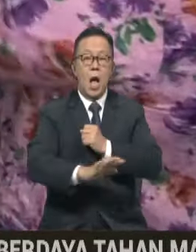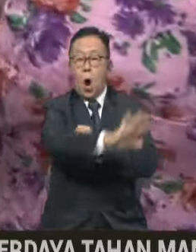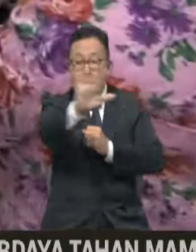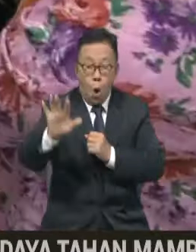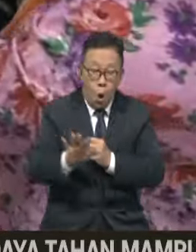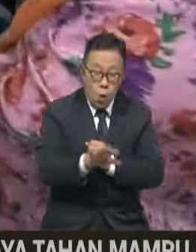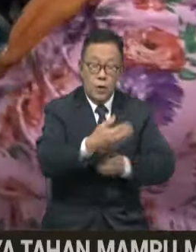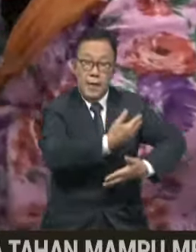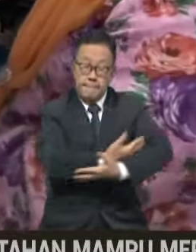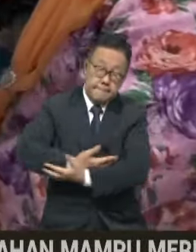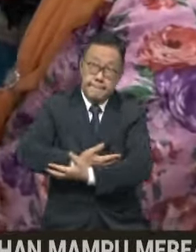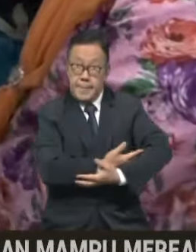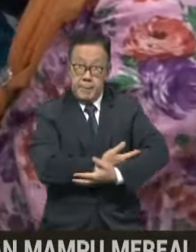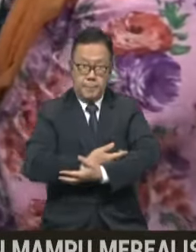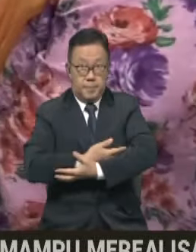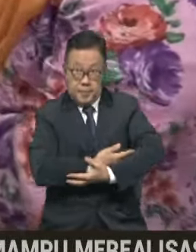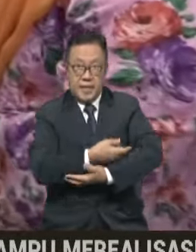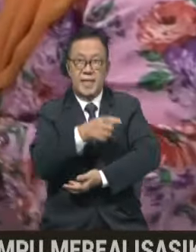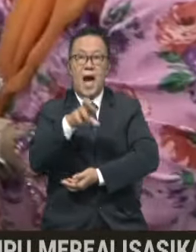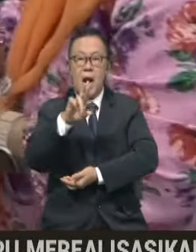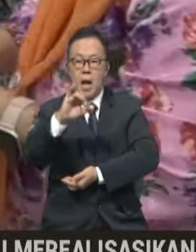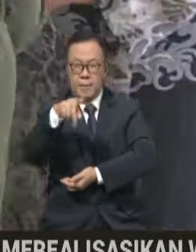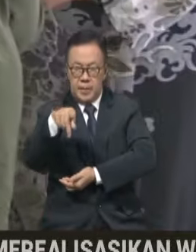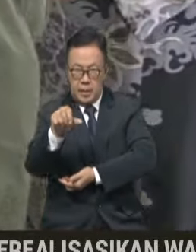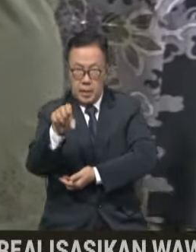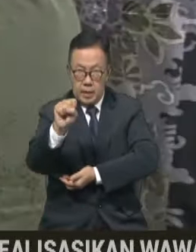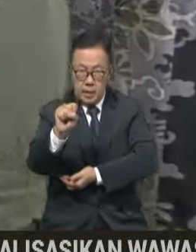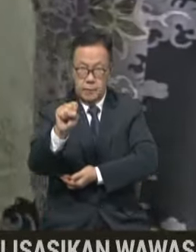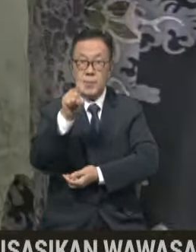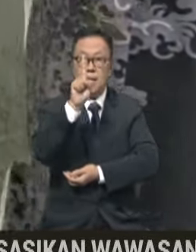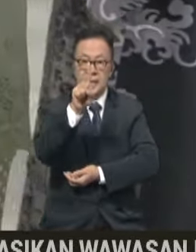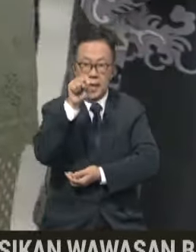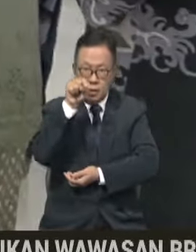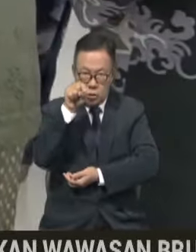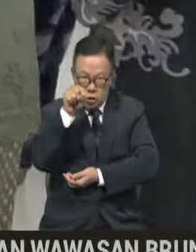Hospital Raja Isteri Pengiran Anak Saleha, Bandar Seri Begawan pada pukul